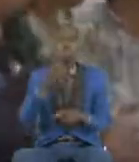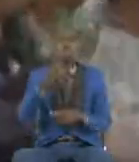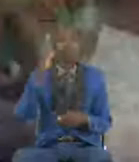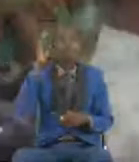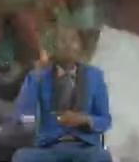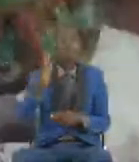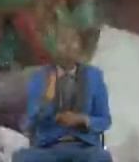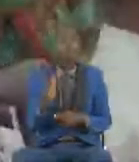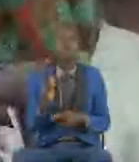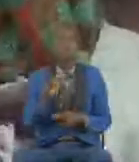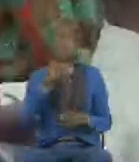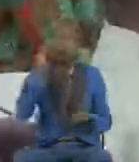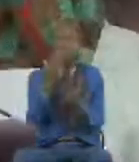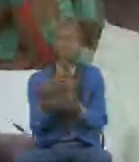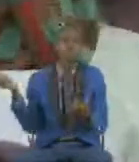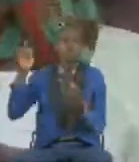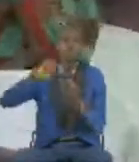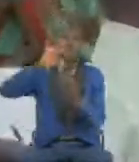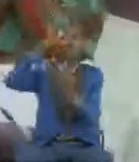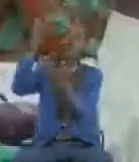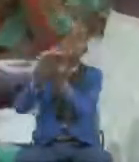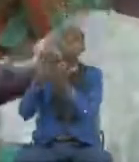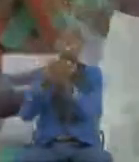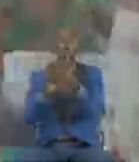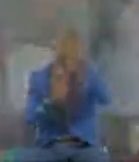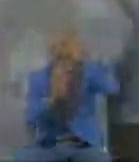Et tu ne vas pas arrêter jusqu'à ce que tu atteignes le sommet.